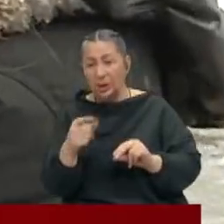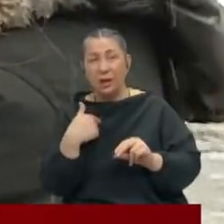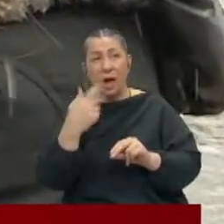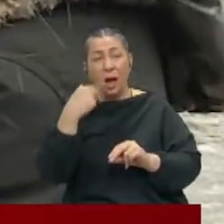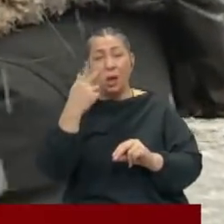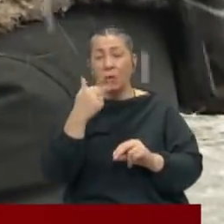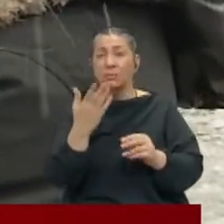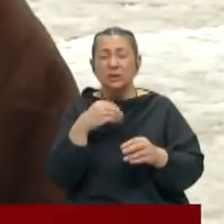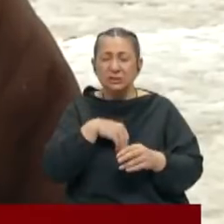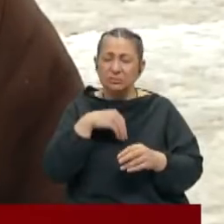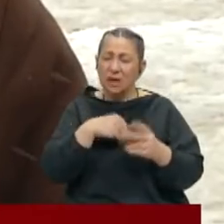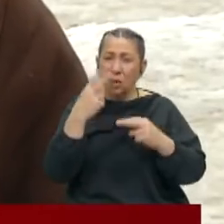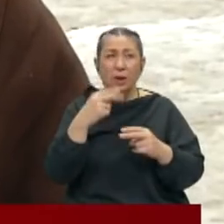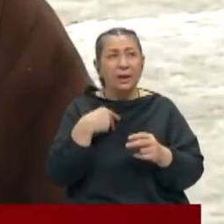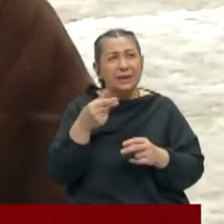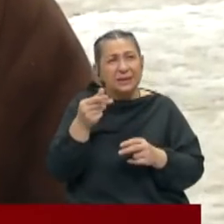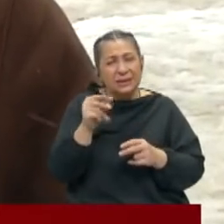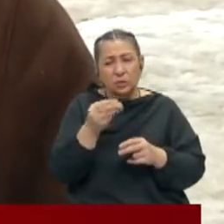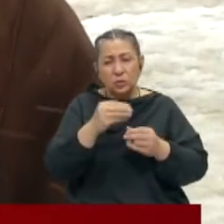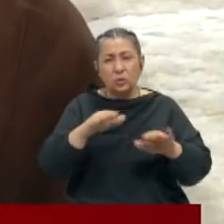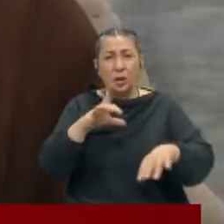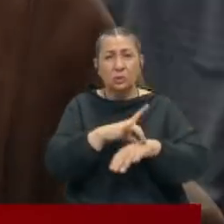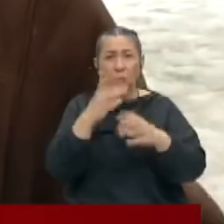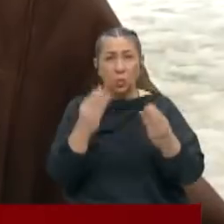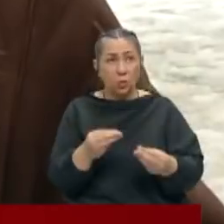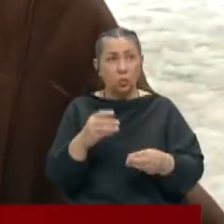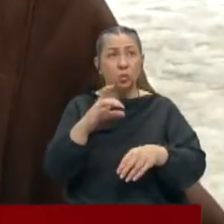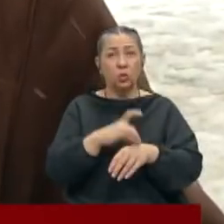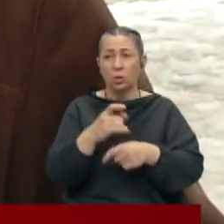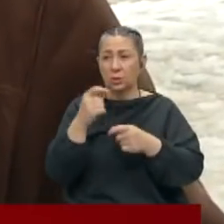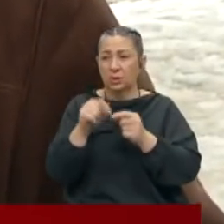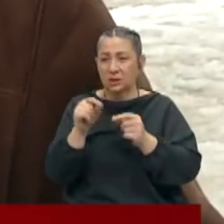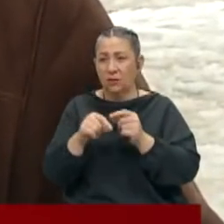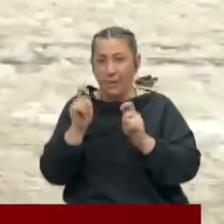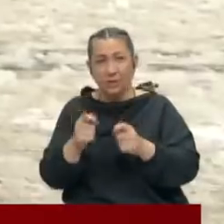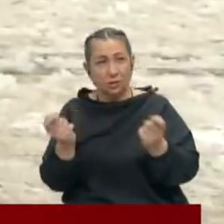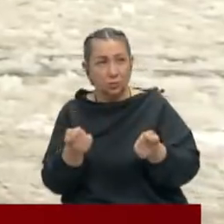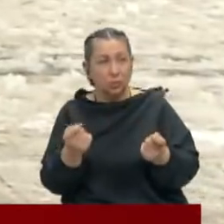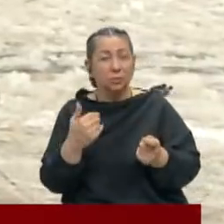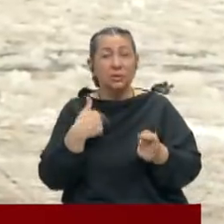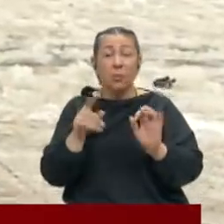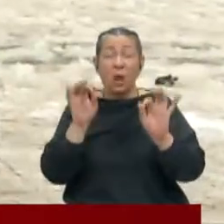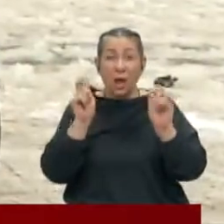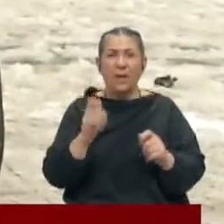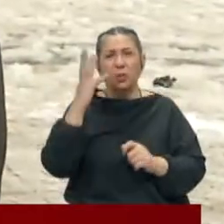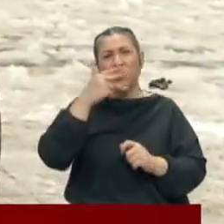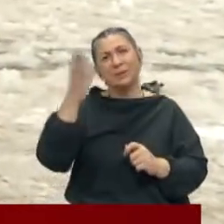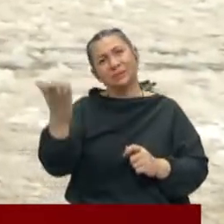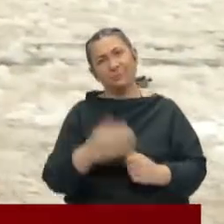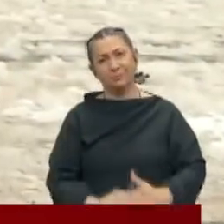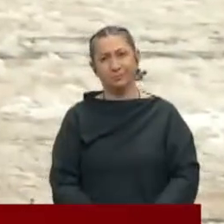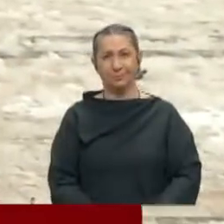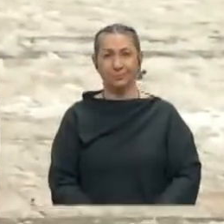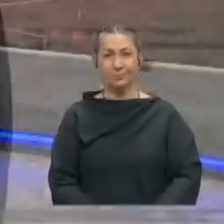ağlıyorum. İçin için ağlıyorum. Kıstığımız zaman çocuklar hastalanıyor. Doktorlardan tasarruf yapmaya çalışıyoruz. Bizi bu duruma getirenler utansın.